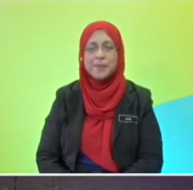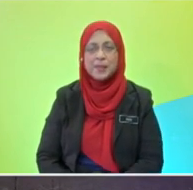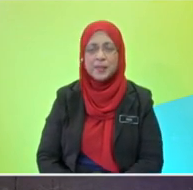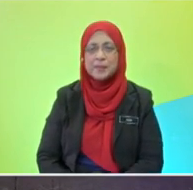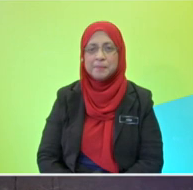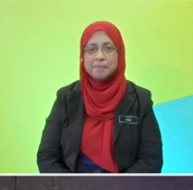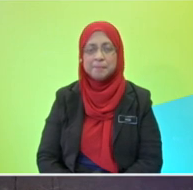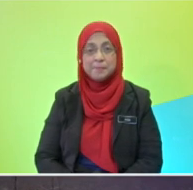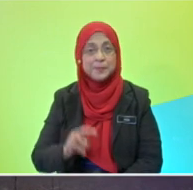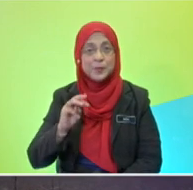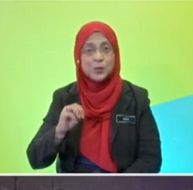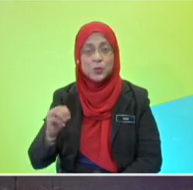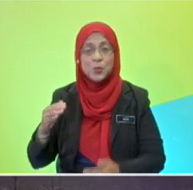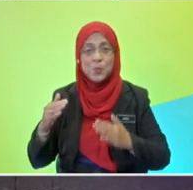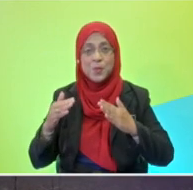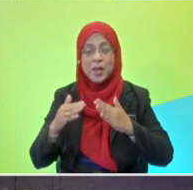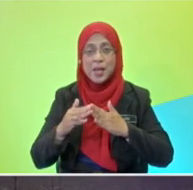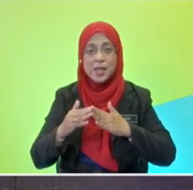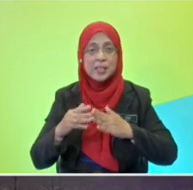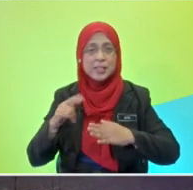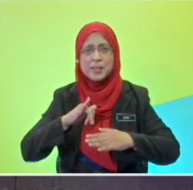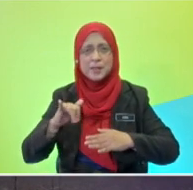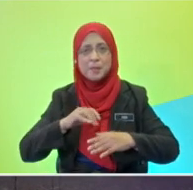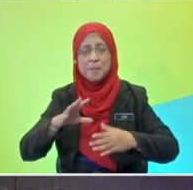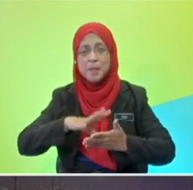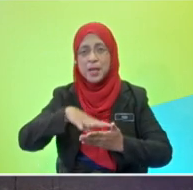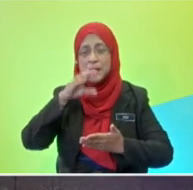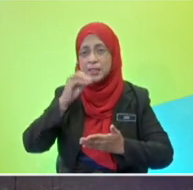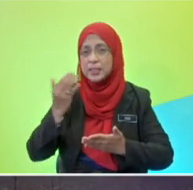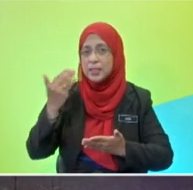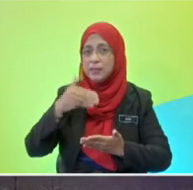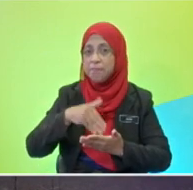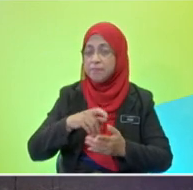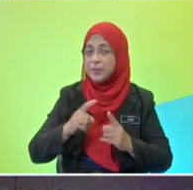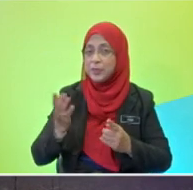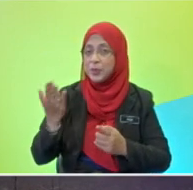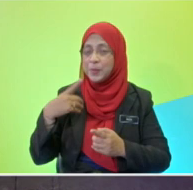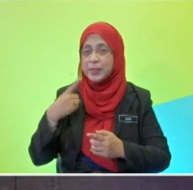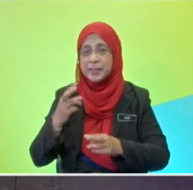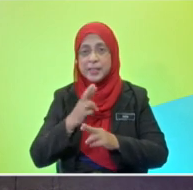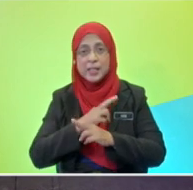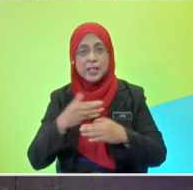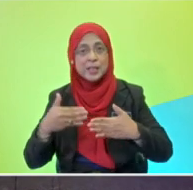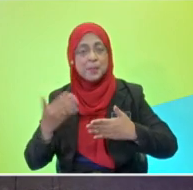di rumah kita sama-sama beraktifitas dan belajar lebih banyak lagi tetapi juga